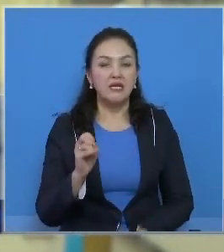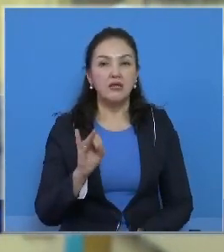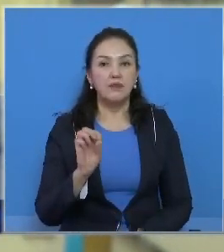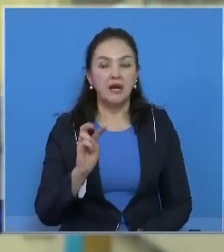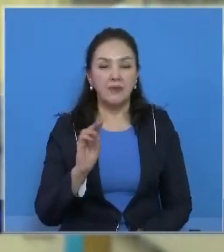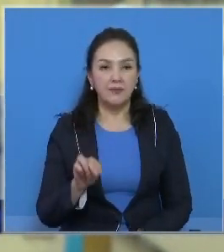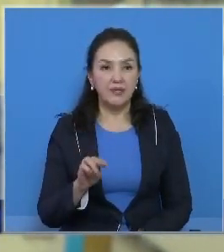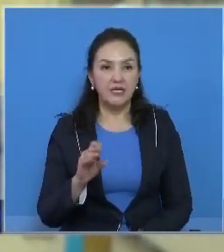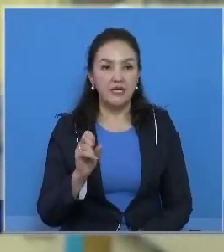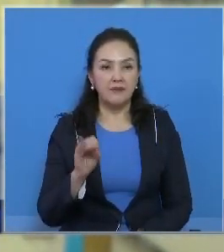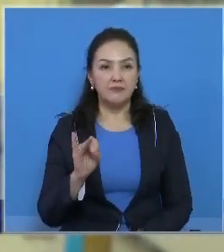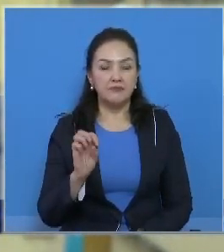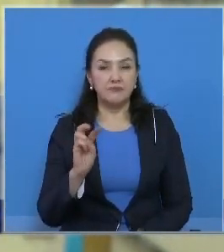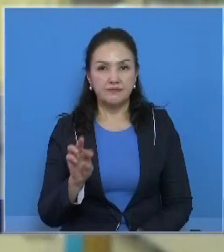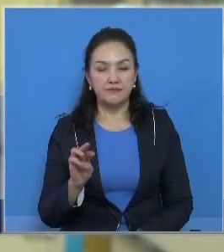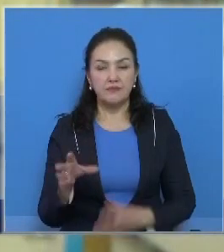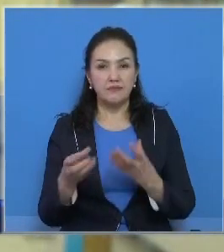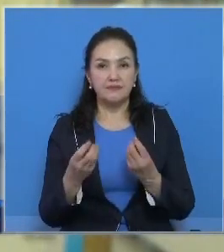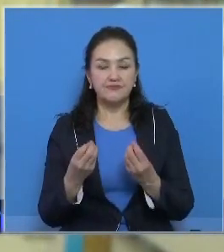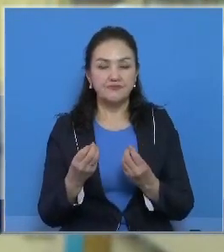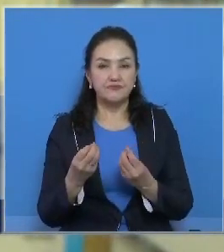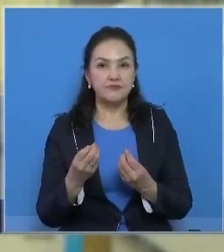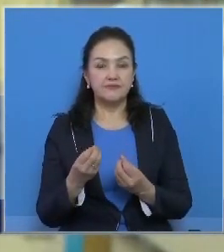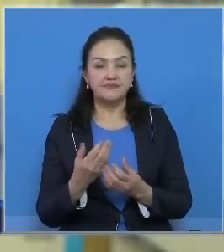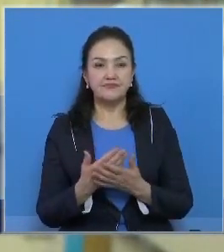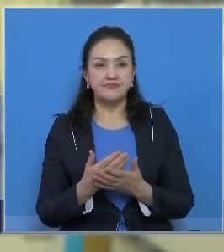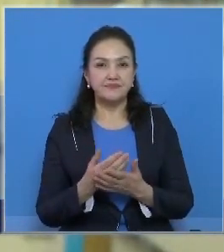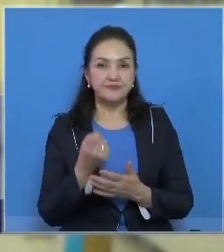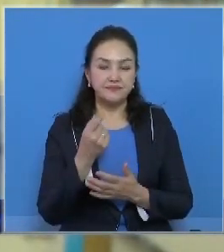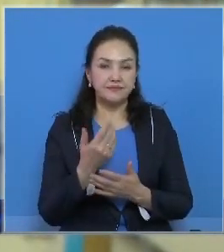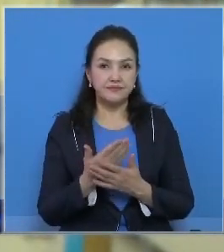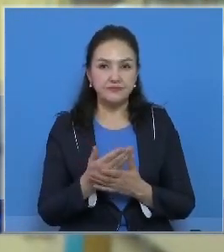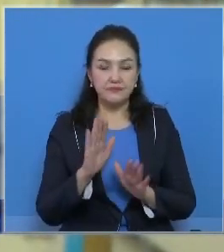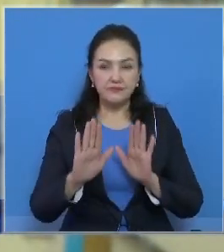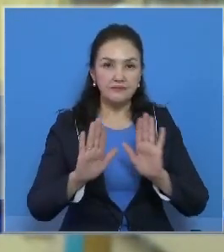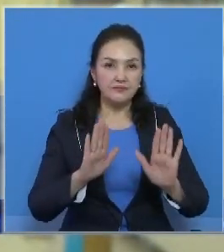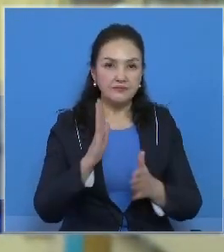Дилмагамбет Ахуны, а также представлена небольшая фотовыставка.